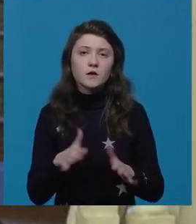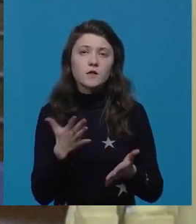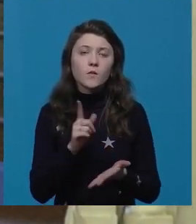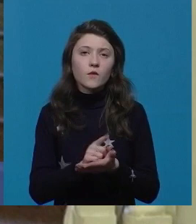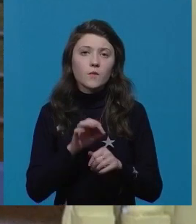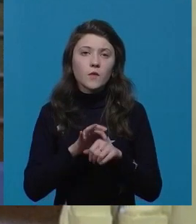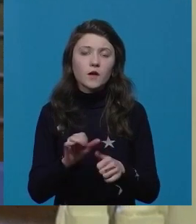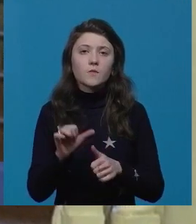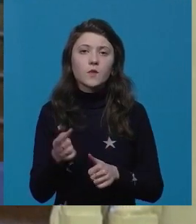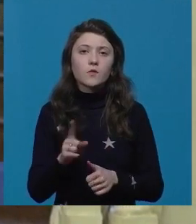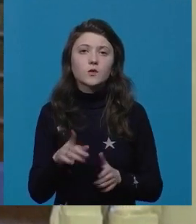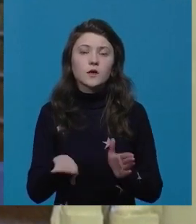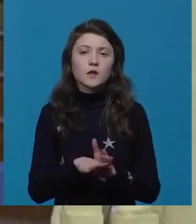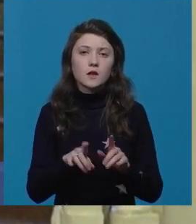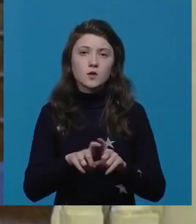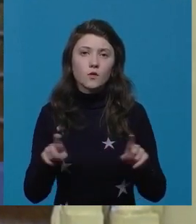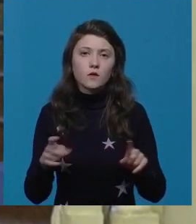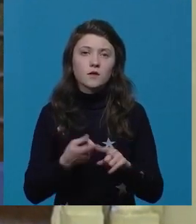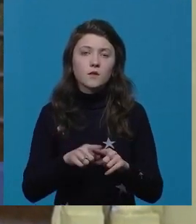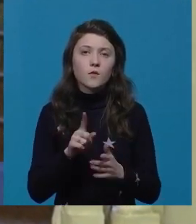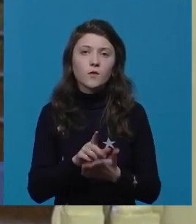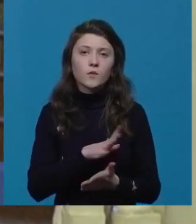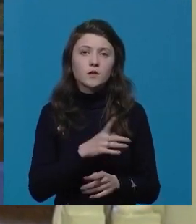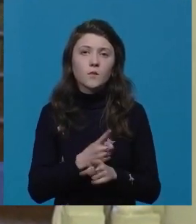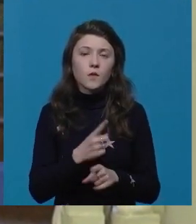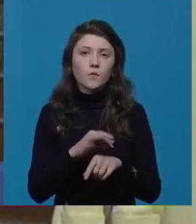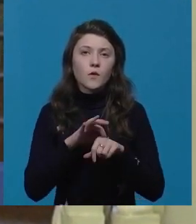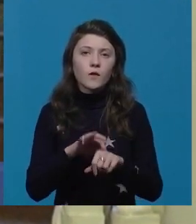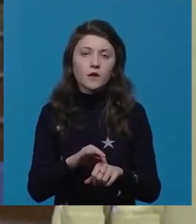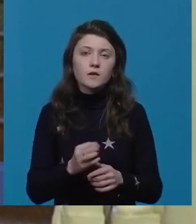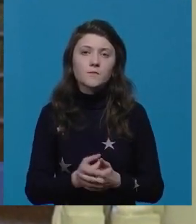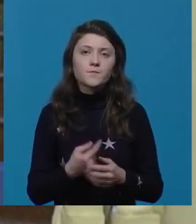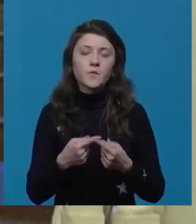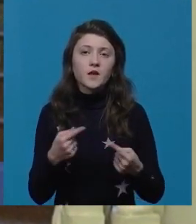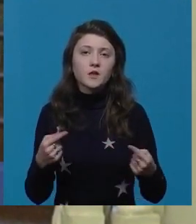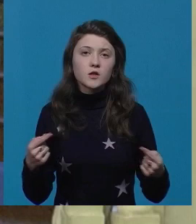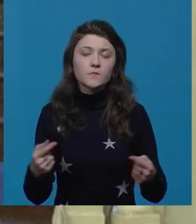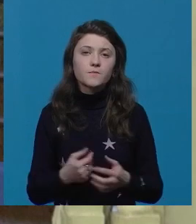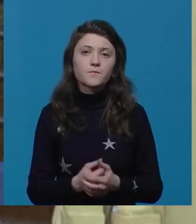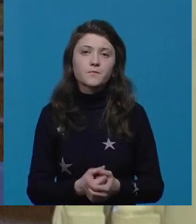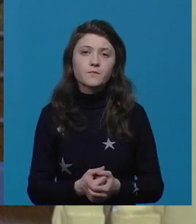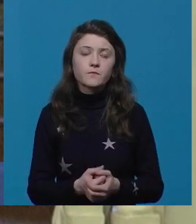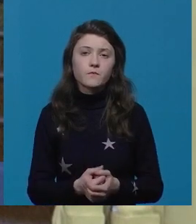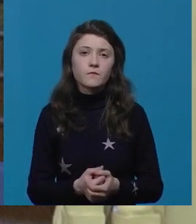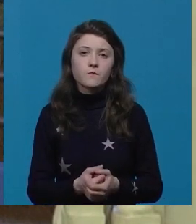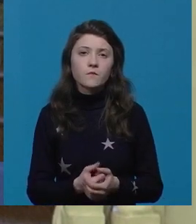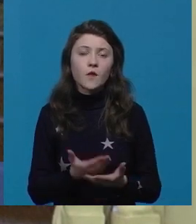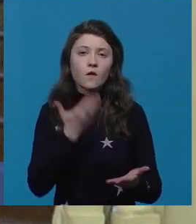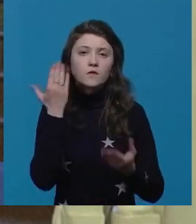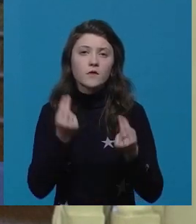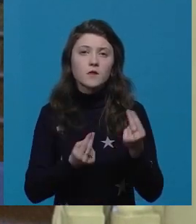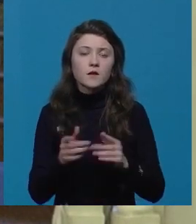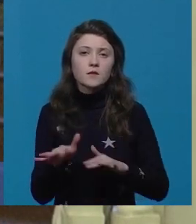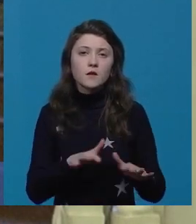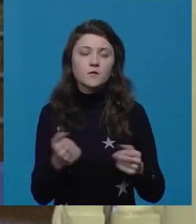того, що закрили школи. Це повинні бути заборонені проведення інших там розважальних заходів,